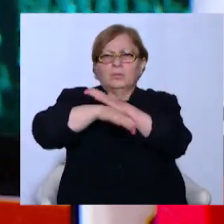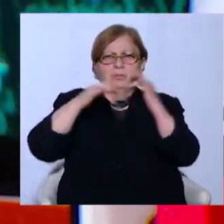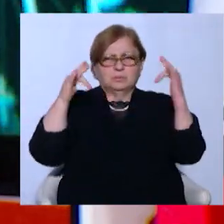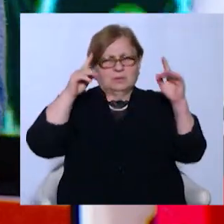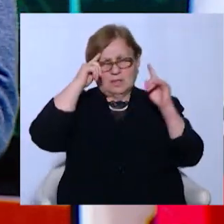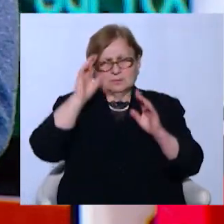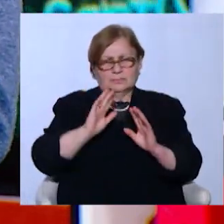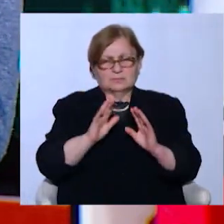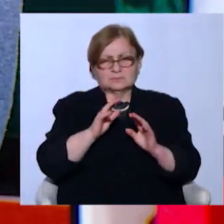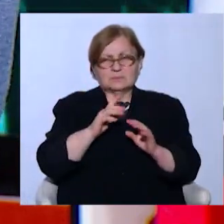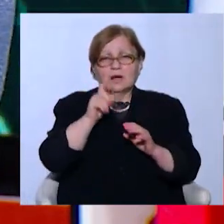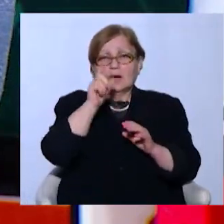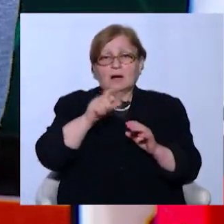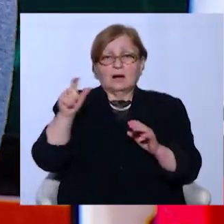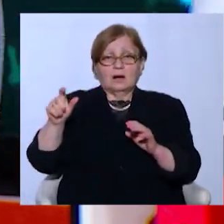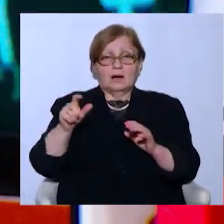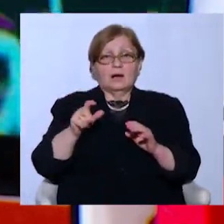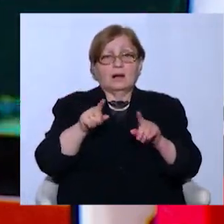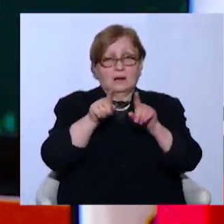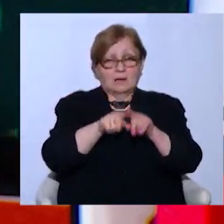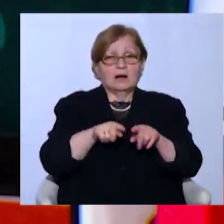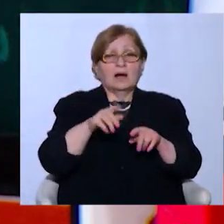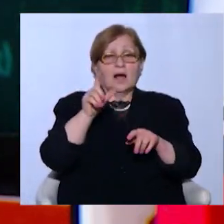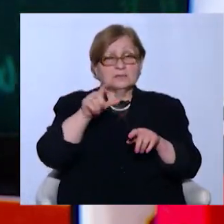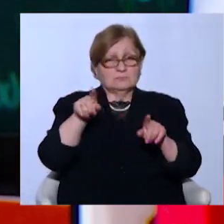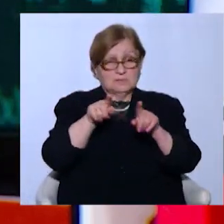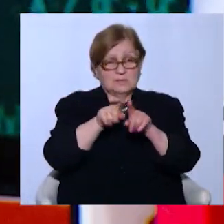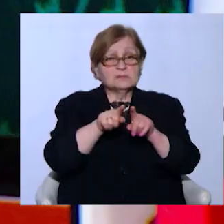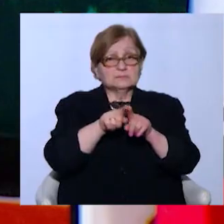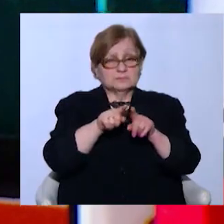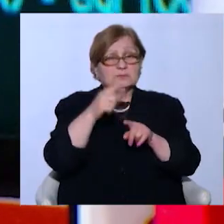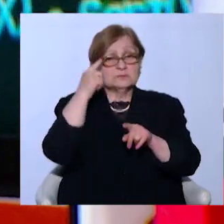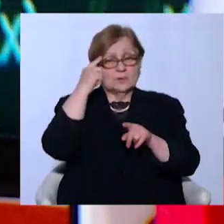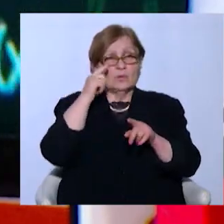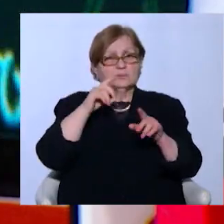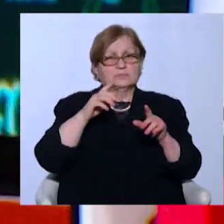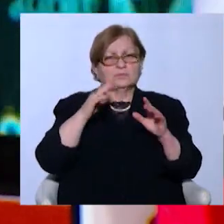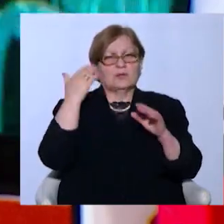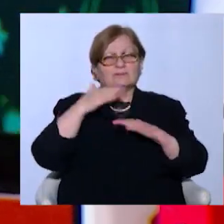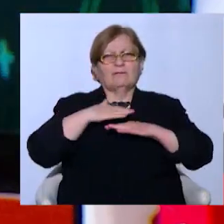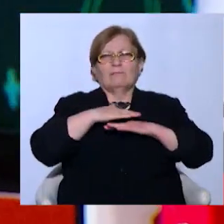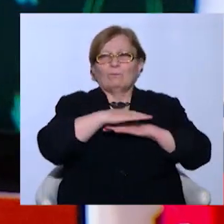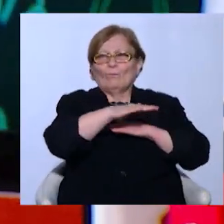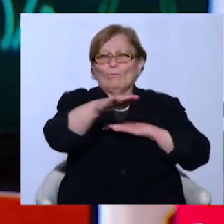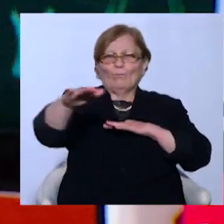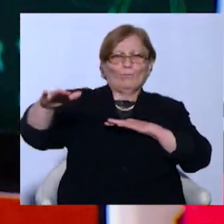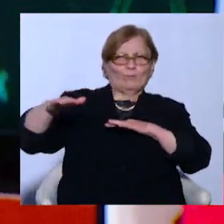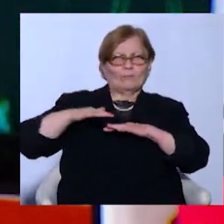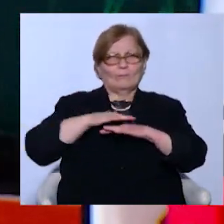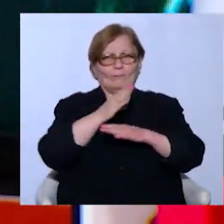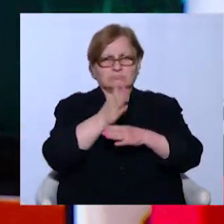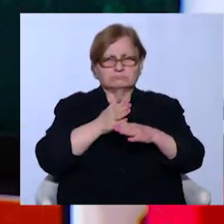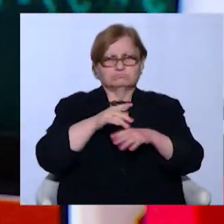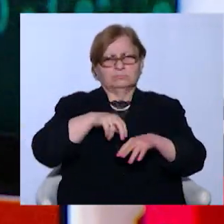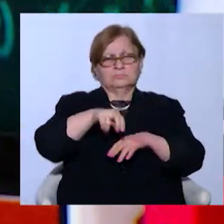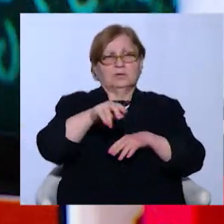კი ძალიან დიდხანს ეგონათ, რომ სიბრტყეზე გადაადგილდებოდნენ და სიბრტყეში არსებობდნენ. და მეც რატომღაც გონია, რომ ჭიანჭველა